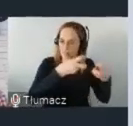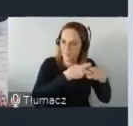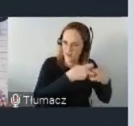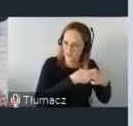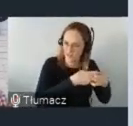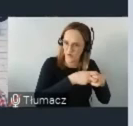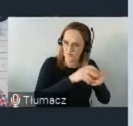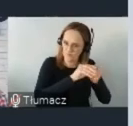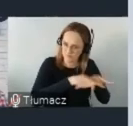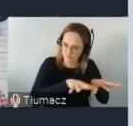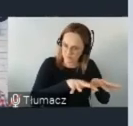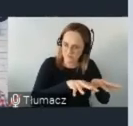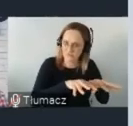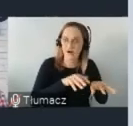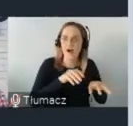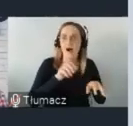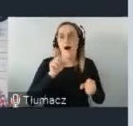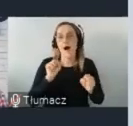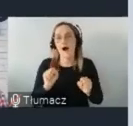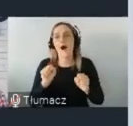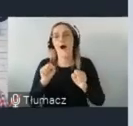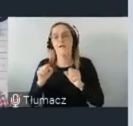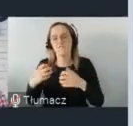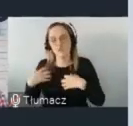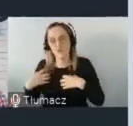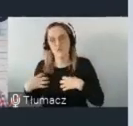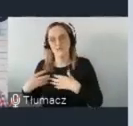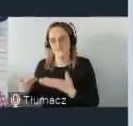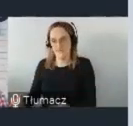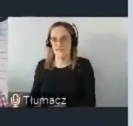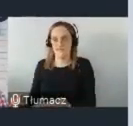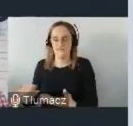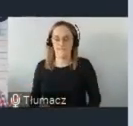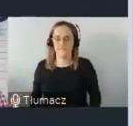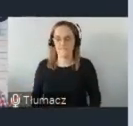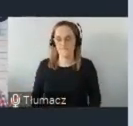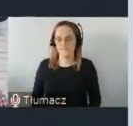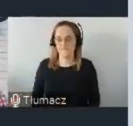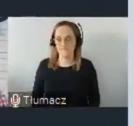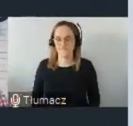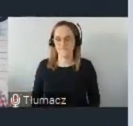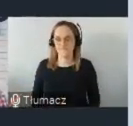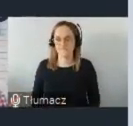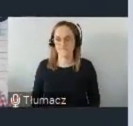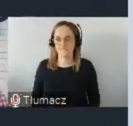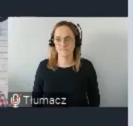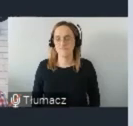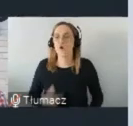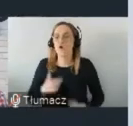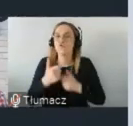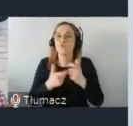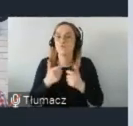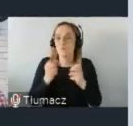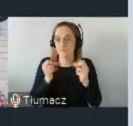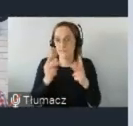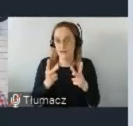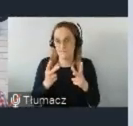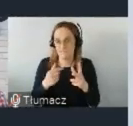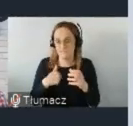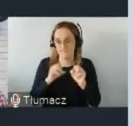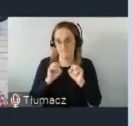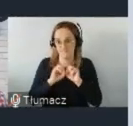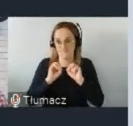Okej. Zróbmy tak,